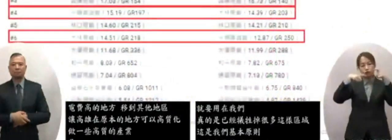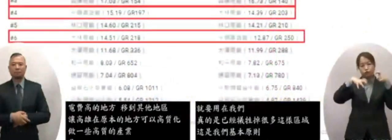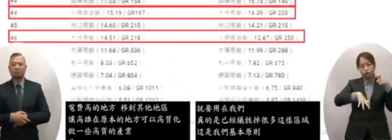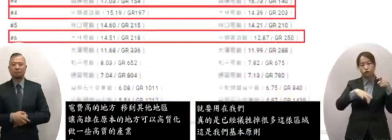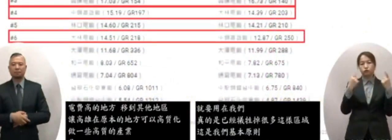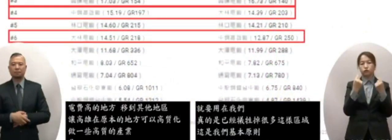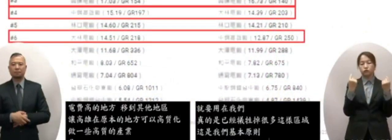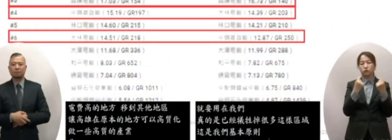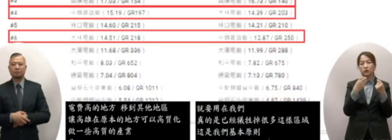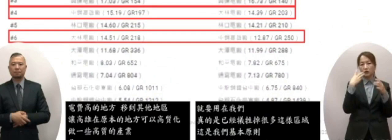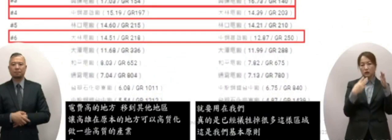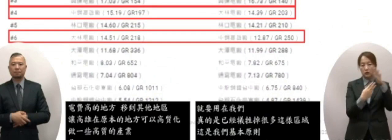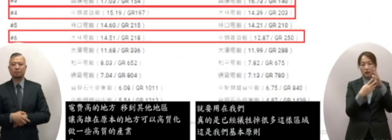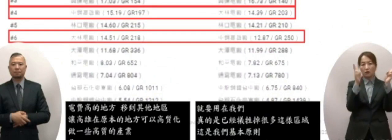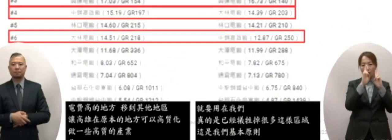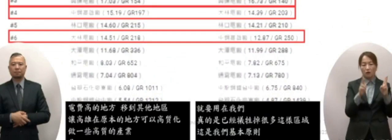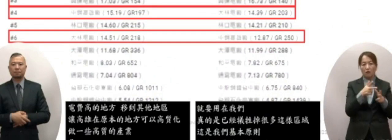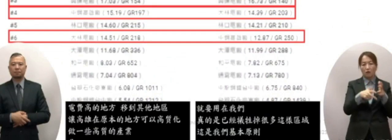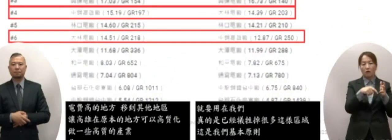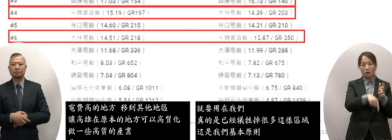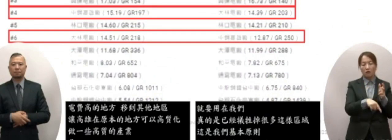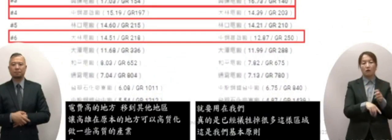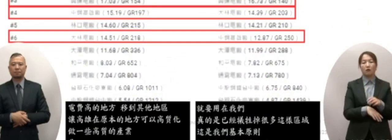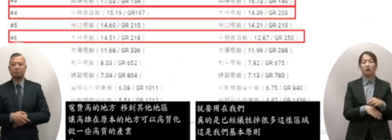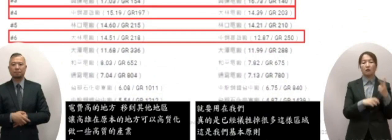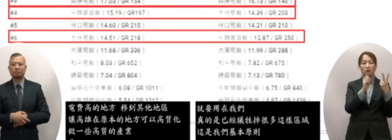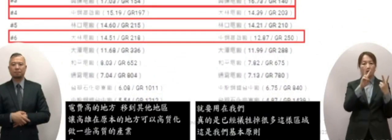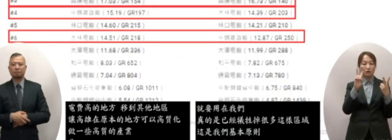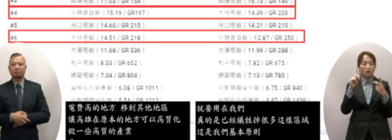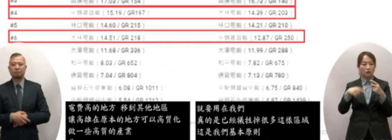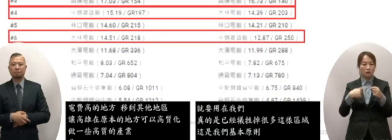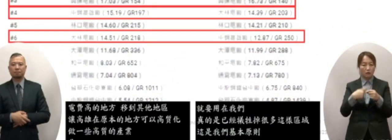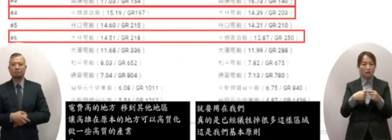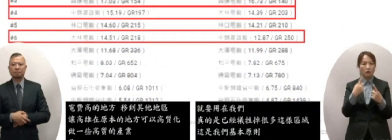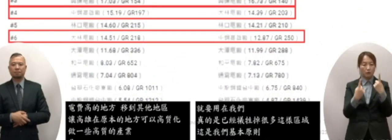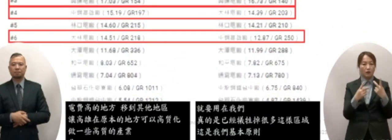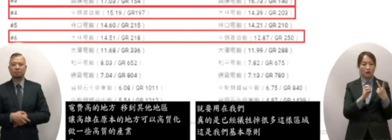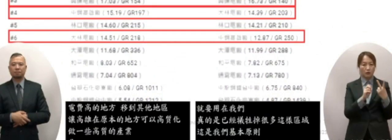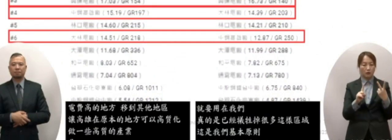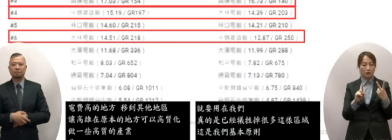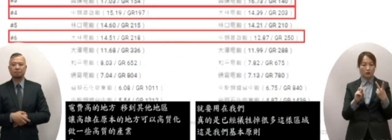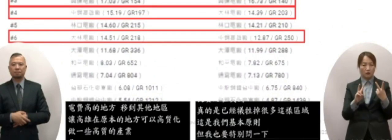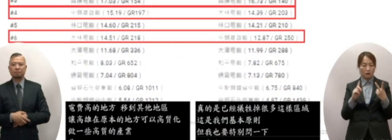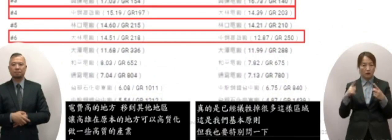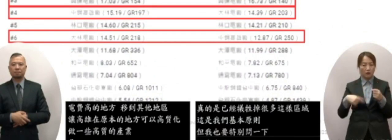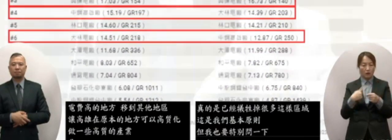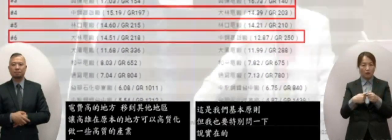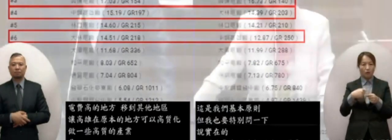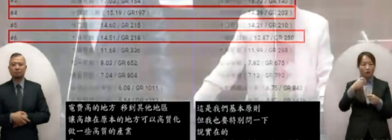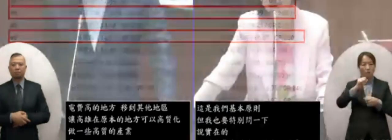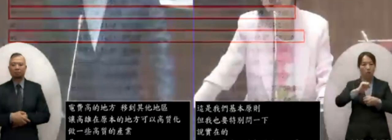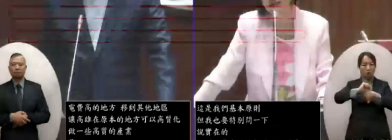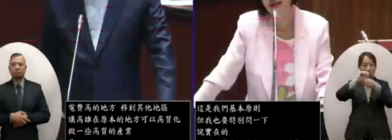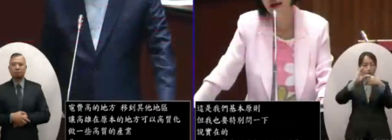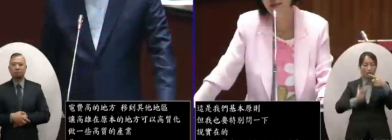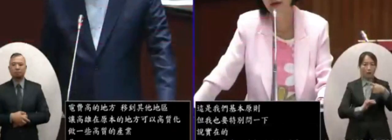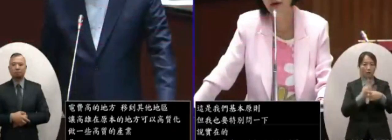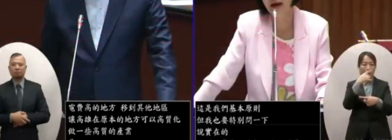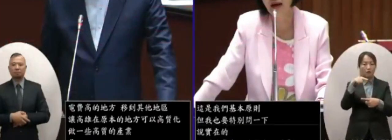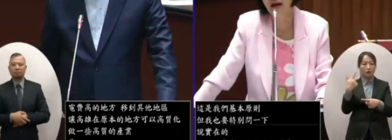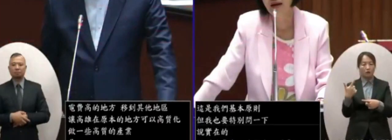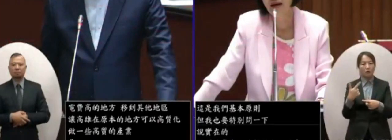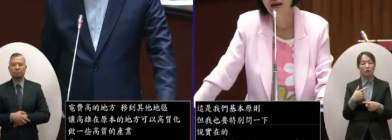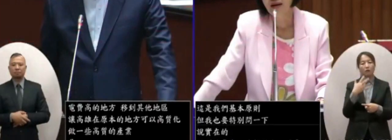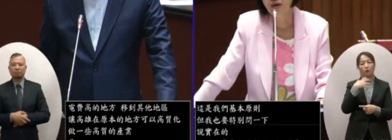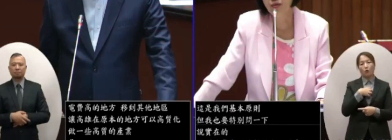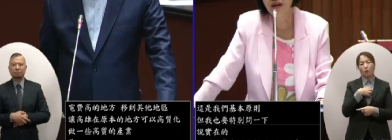厂，说实在的，2022年竟然比2021年的碳排还要增加4.6%，哎，拜托哎哈。古